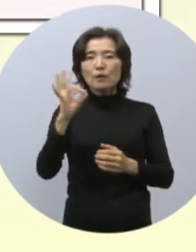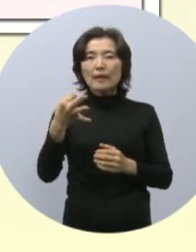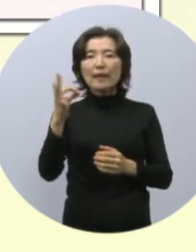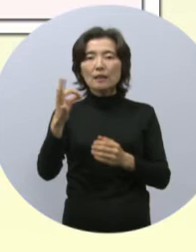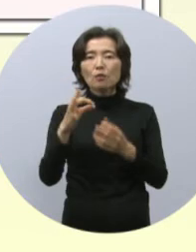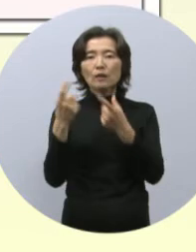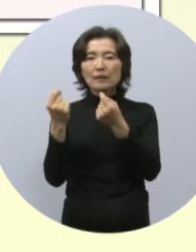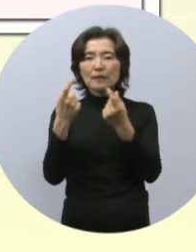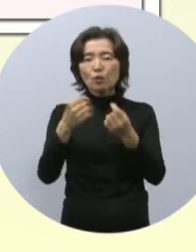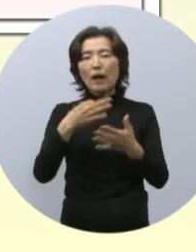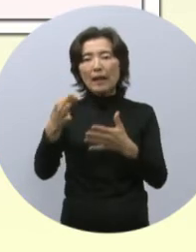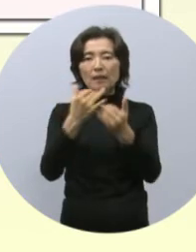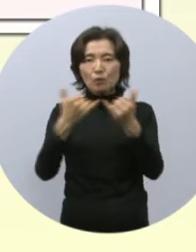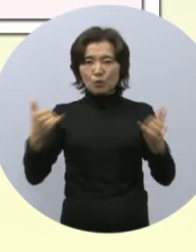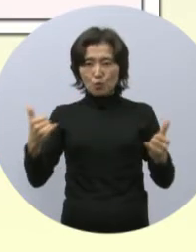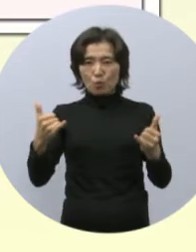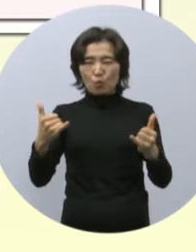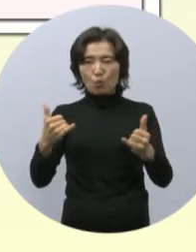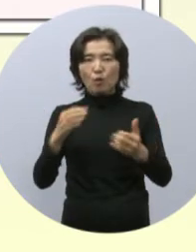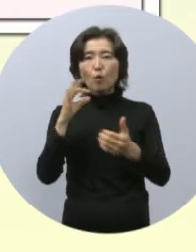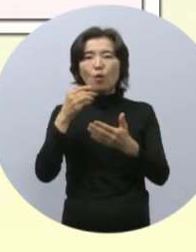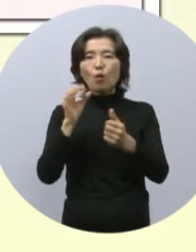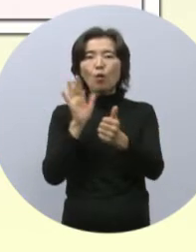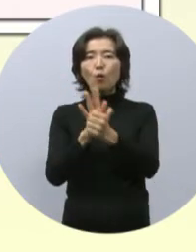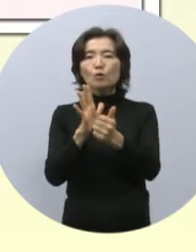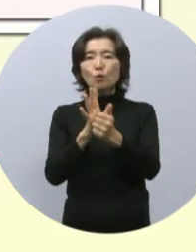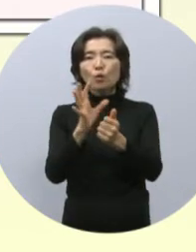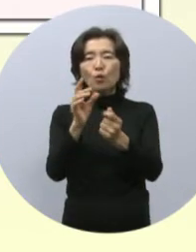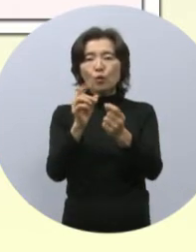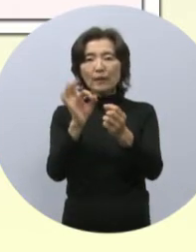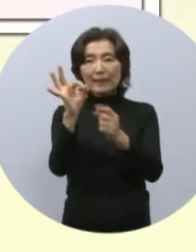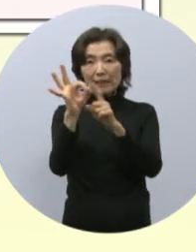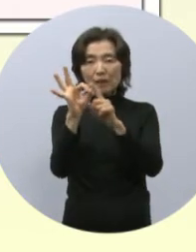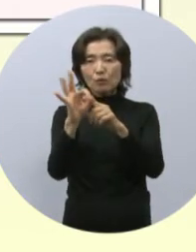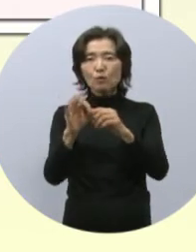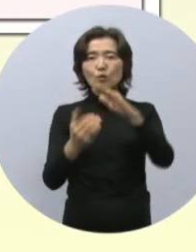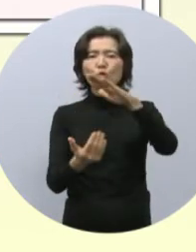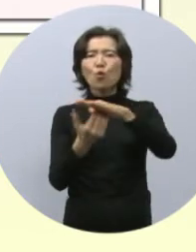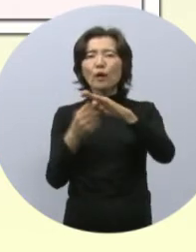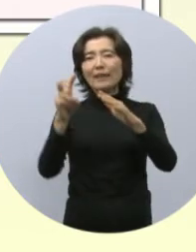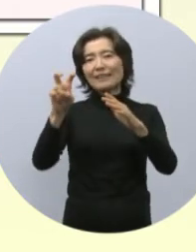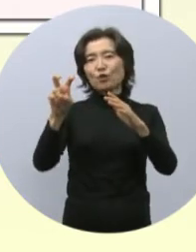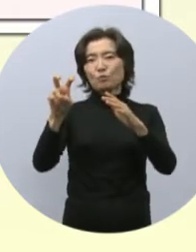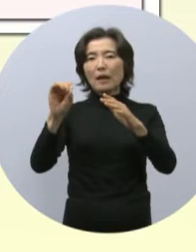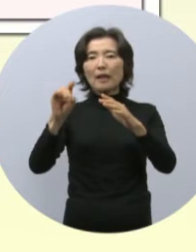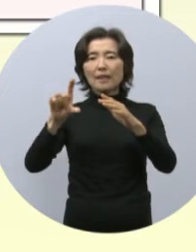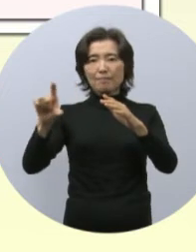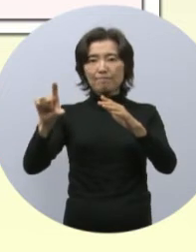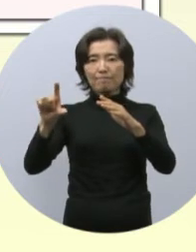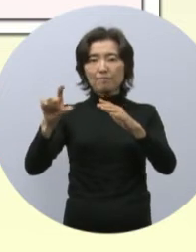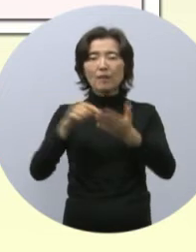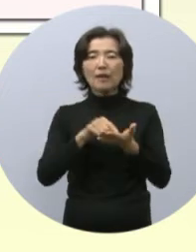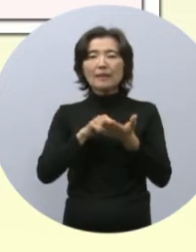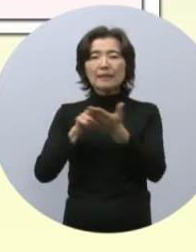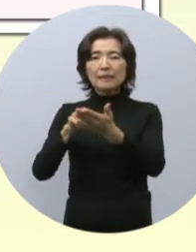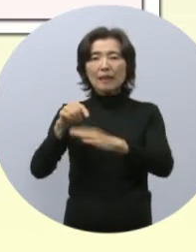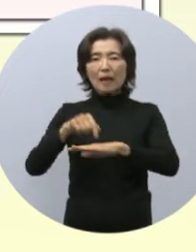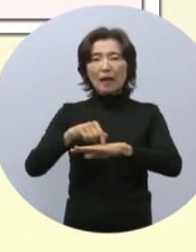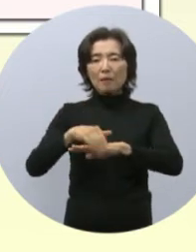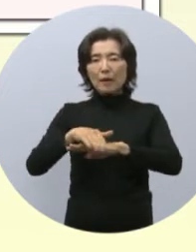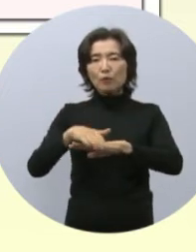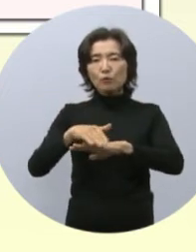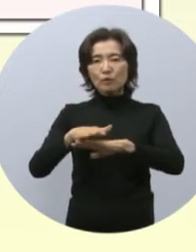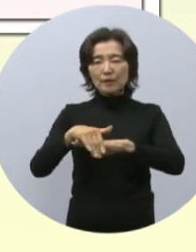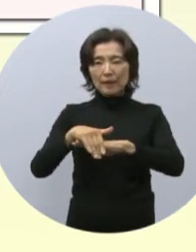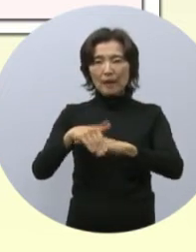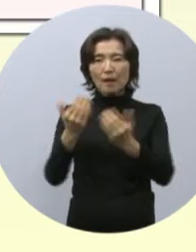助金額の上限は20万円です。こちらの補助制度は申請窓口がブロック塀など